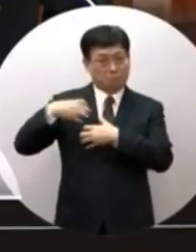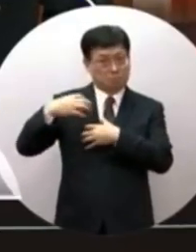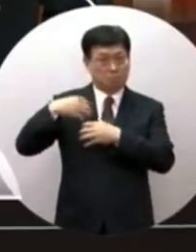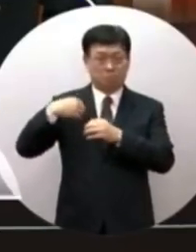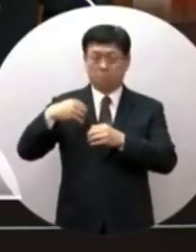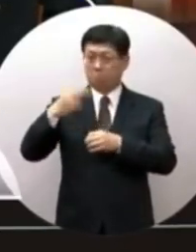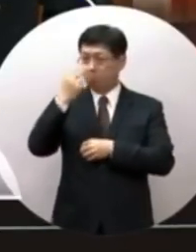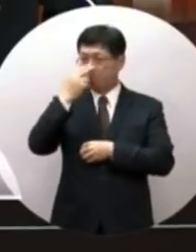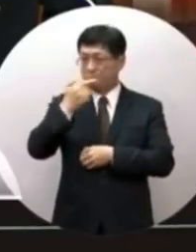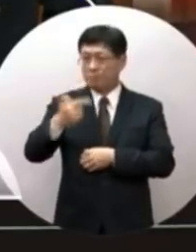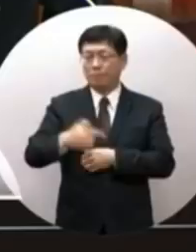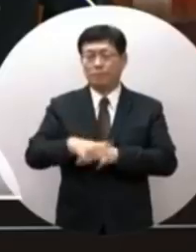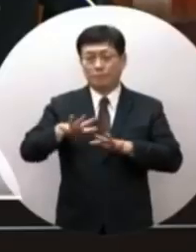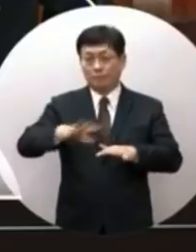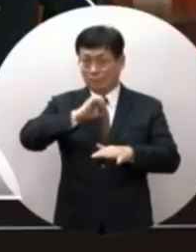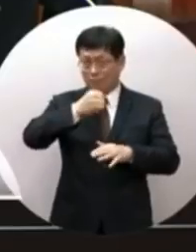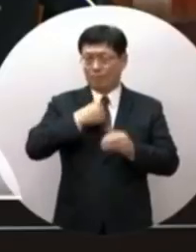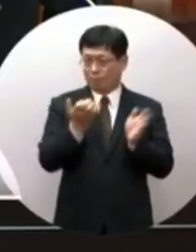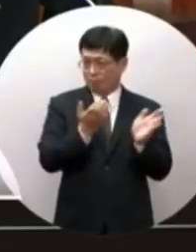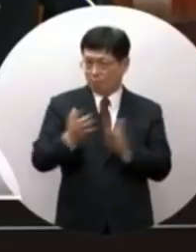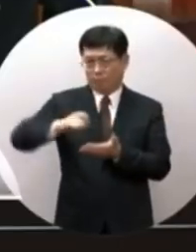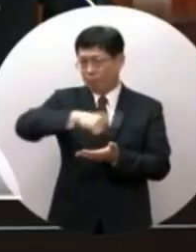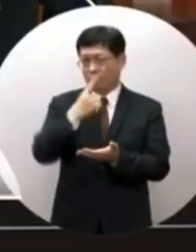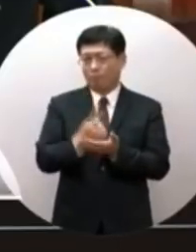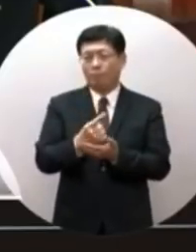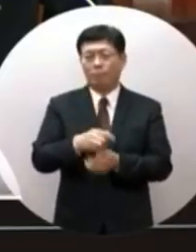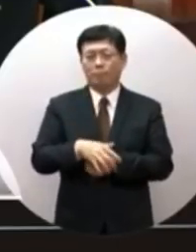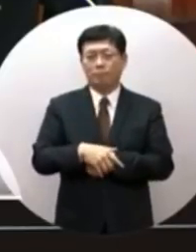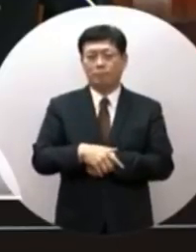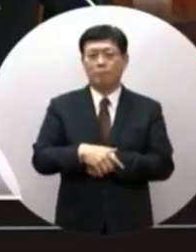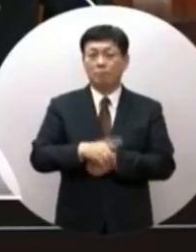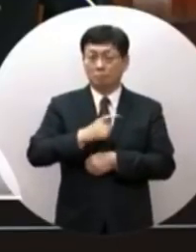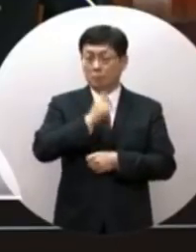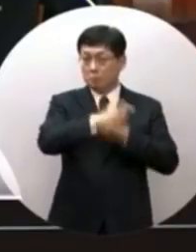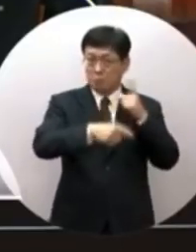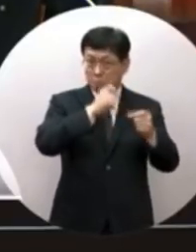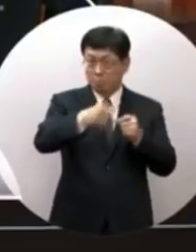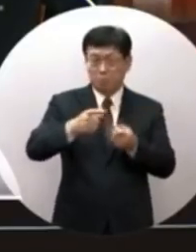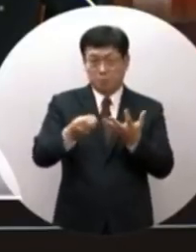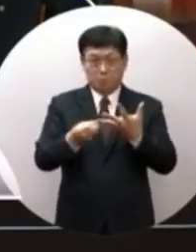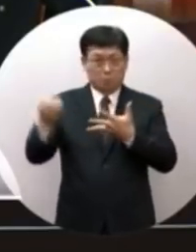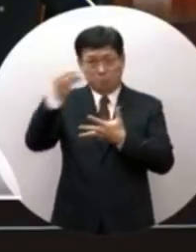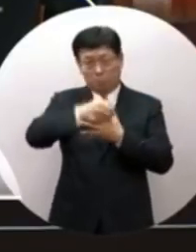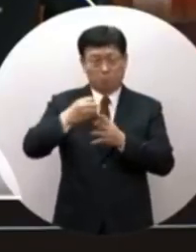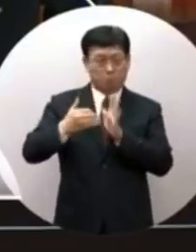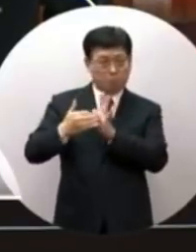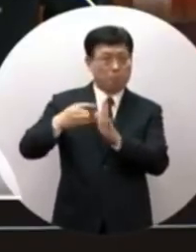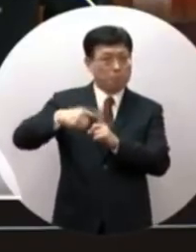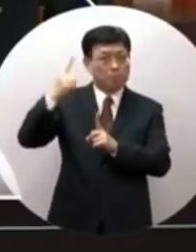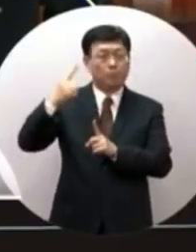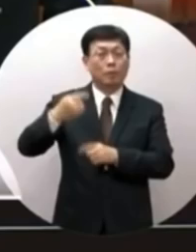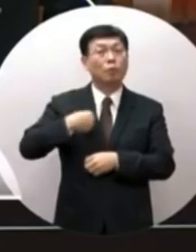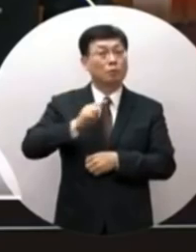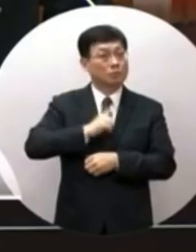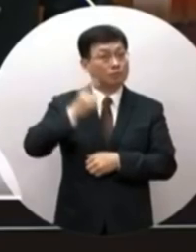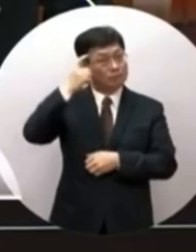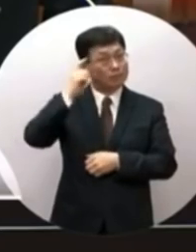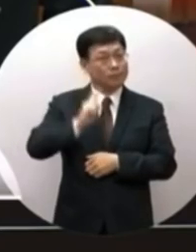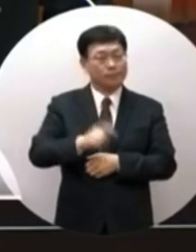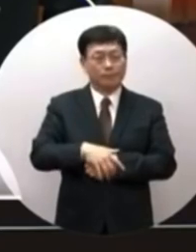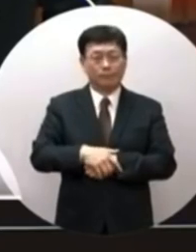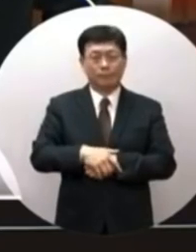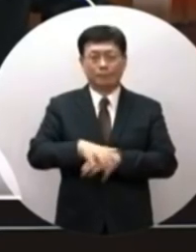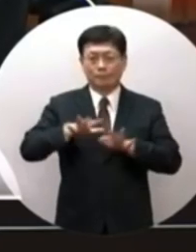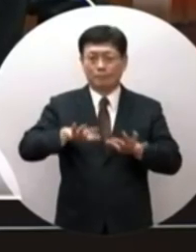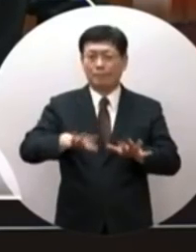高，台湾要全面的备战，买军备，提升防疫的能力。我的结论是安尼，